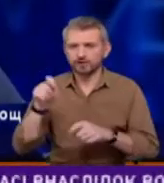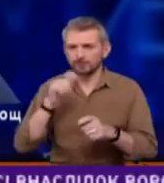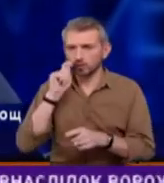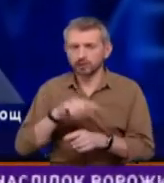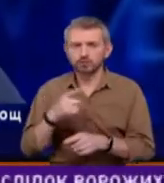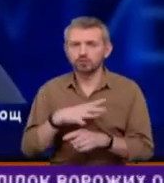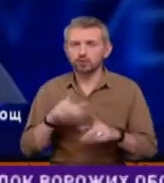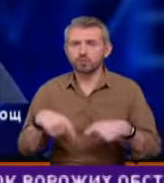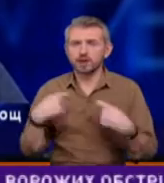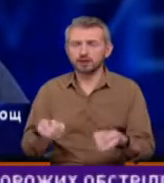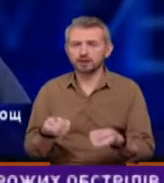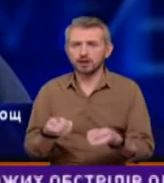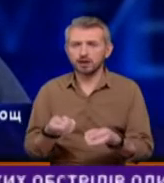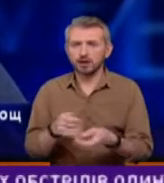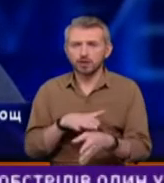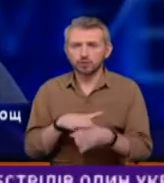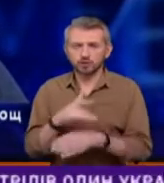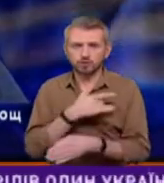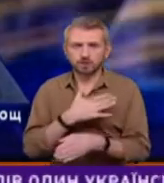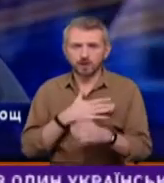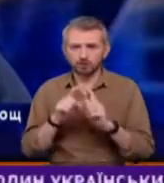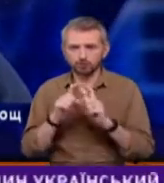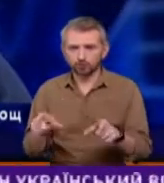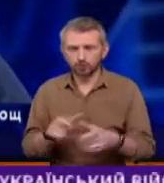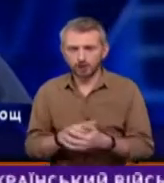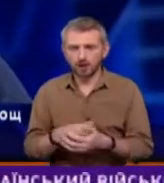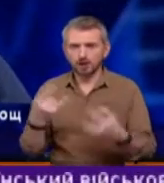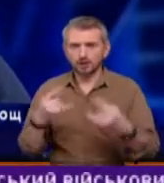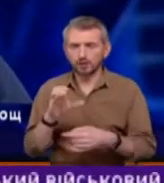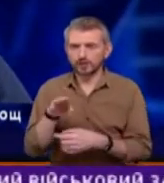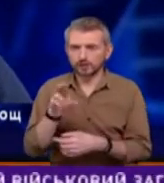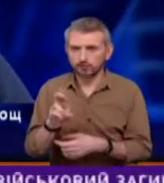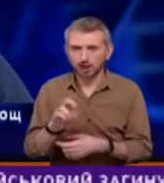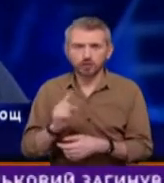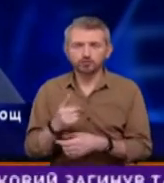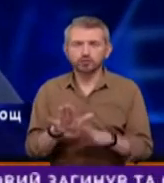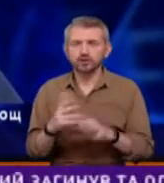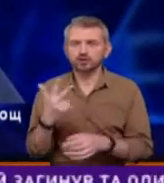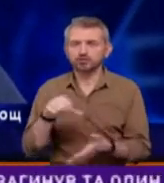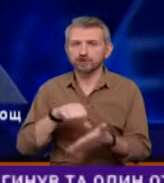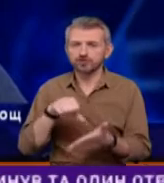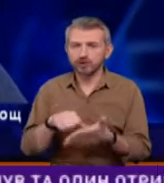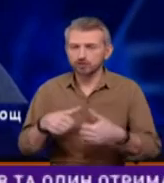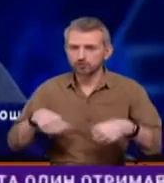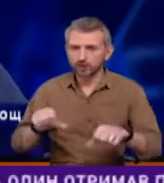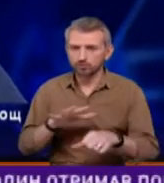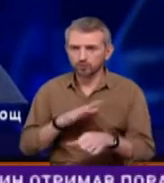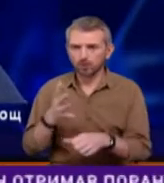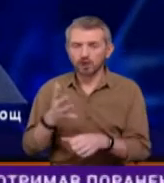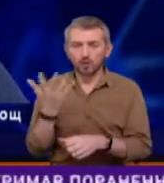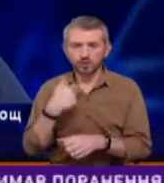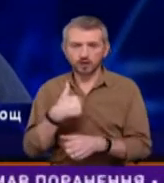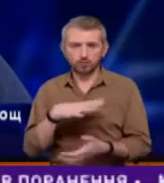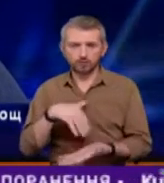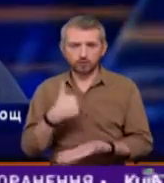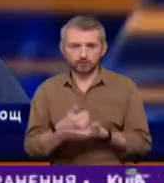була передана абсолютно приватній структурі каналу СТБ? Чому тільки три члени журі? Було, коли я був головою журі, а я